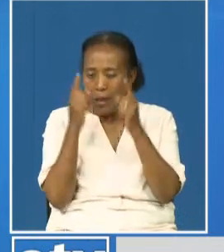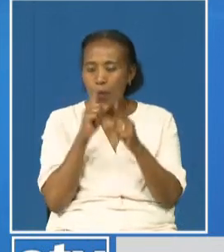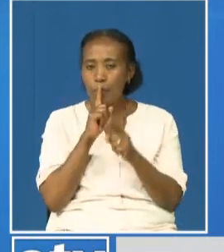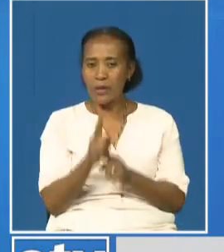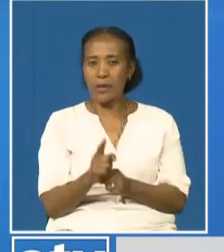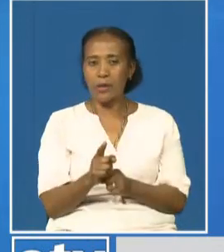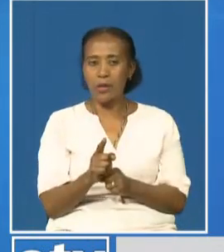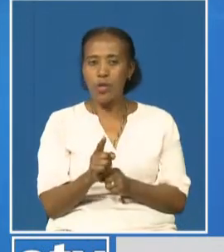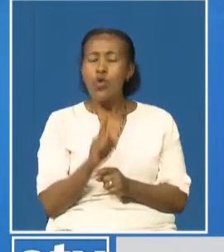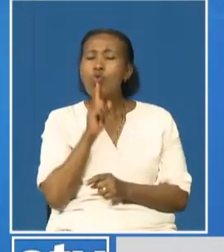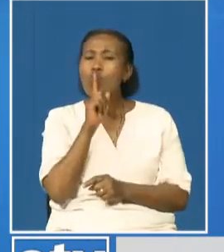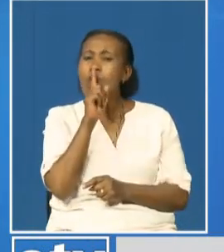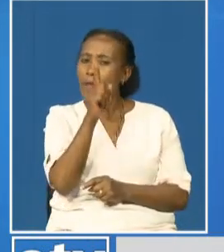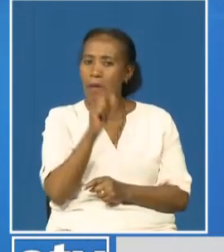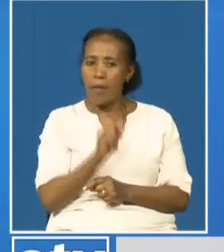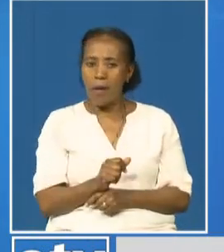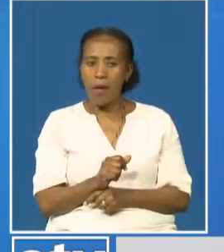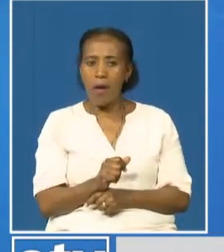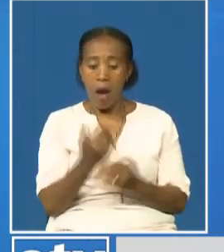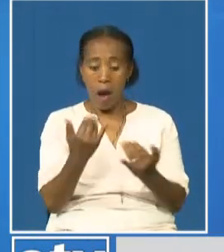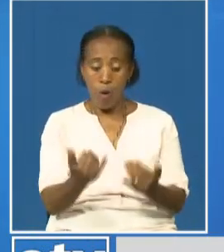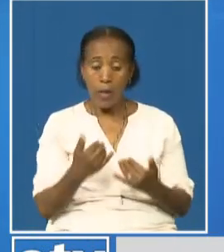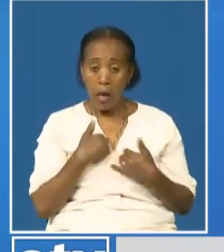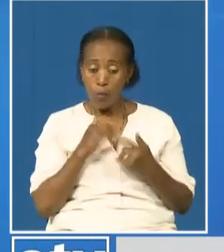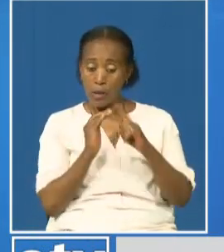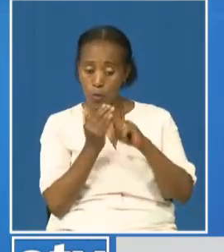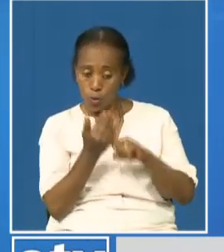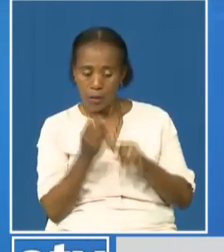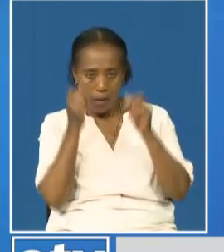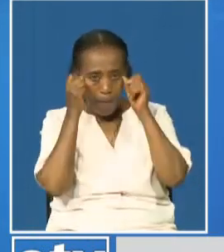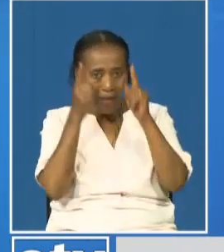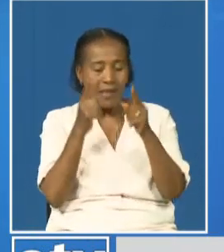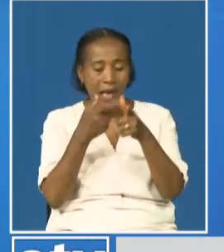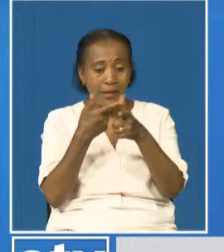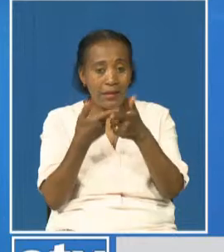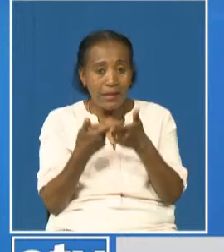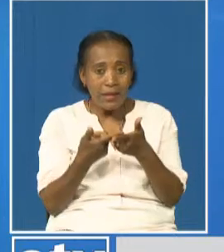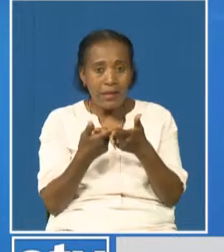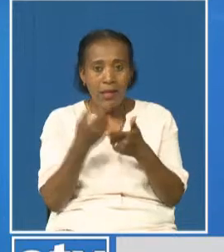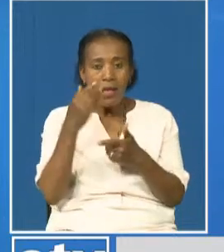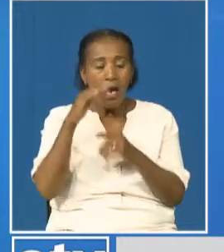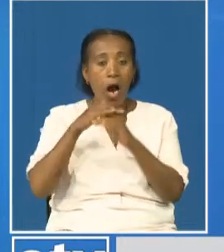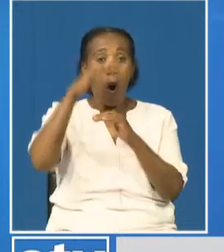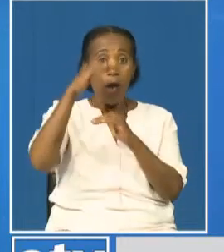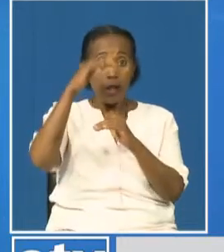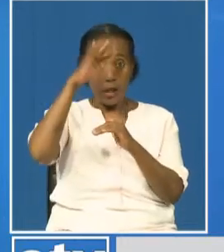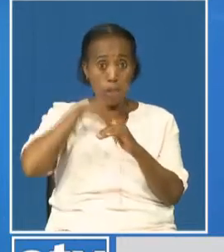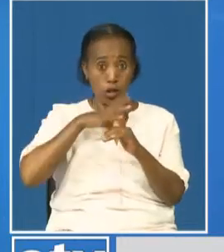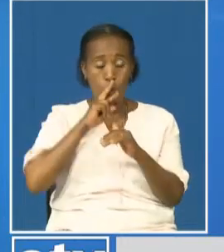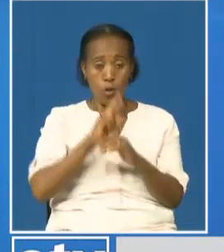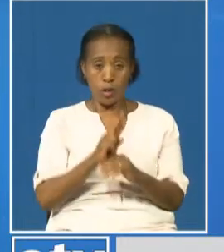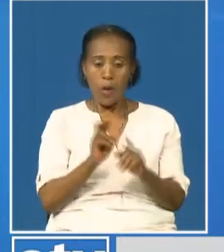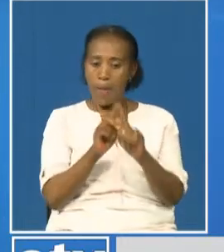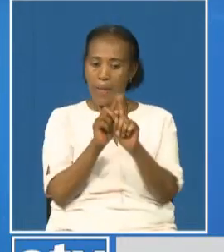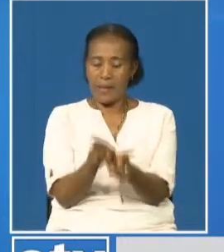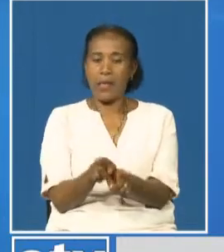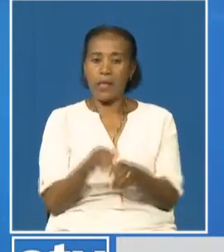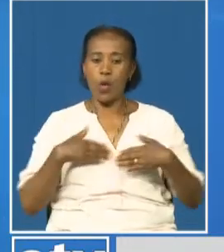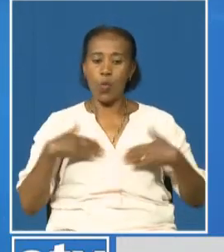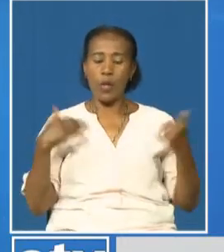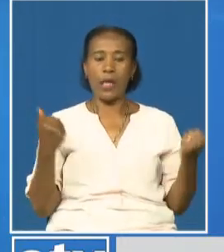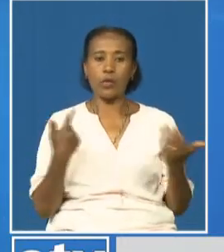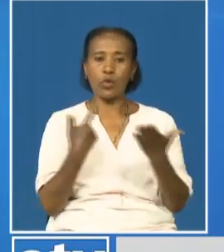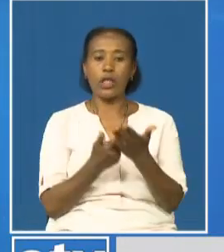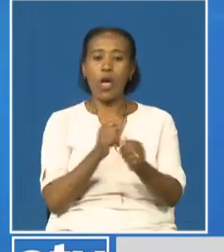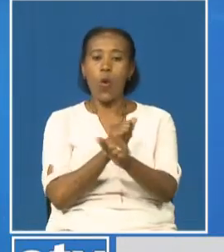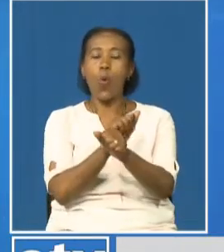የሚረዱበትን እውነተኛ አሁን ያሉበትን ሁኔታ መረዳት እንግዲህ ከአዋቂዎች በተለየ ወጣቶችን